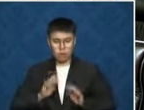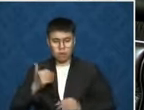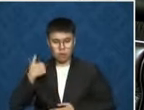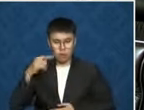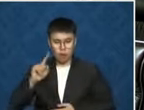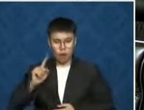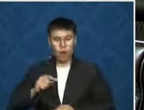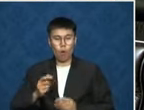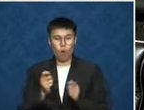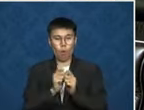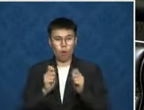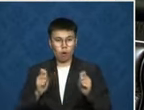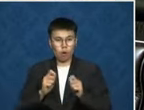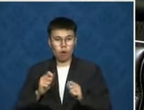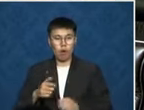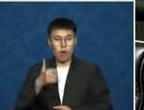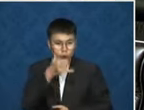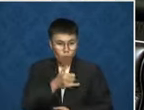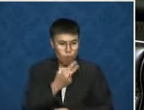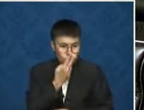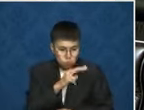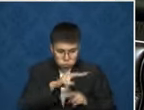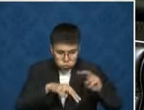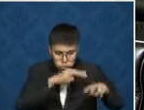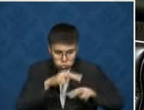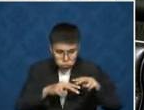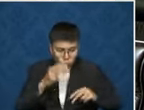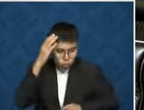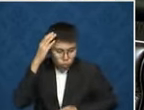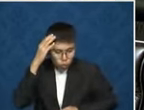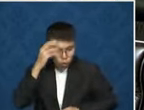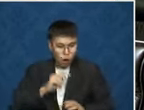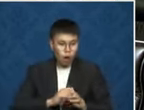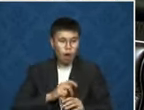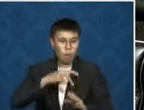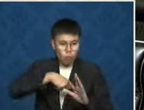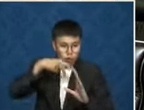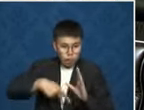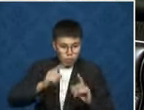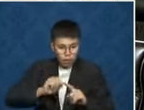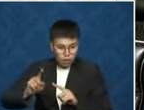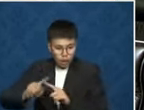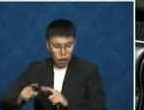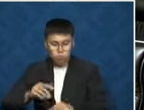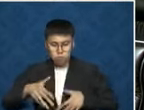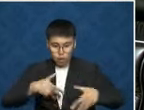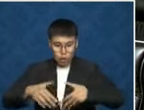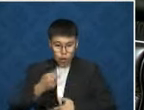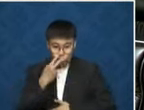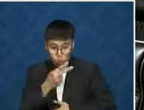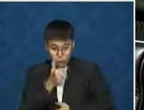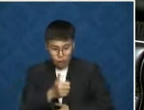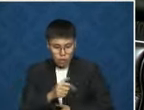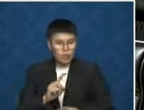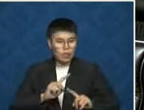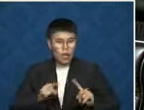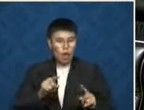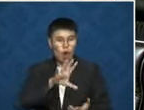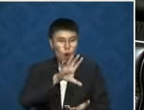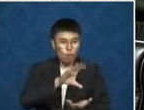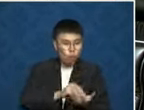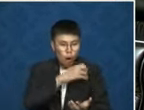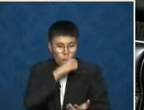มาจากประชาชนสามารถเข้าไปตรวจสอบนะครับการผลิตอัลกอริทึมของแพลตฟอร์มต่างๆเหล่านี้ได้โดยที่เราไม่ได้เข้าถึงข้อมูลของแพลตฟ